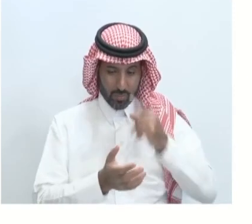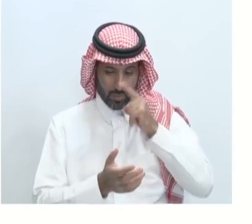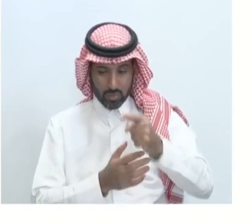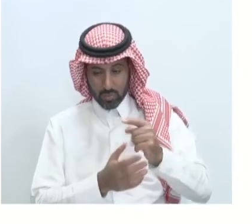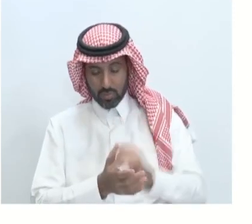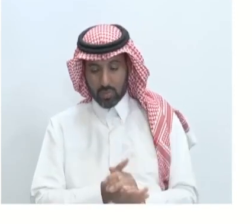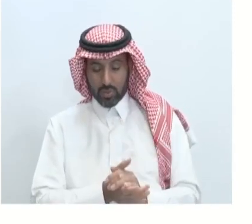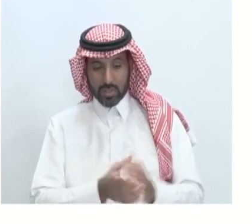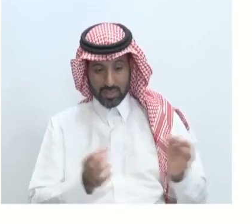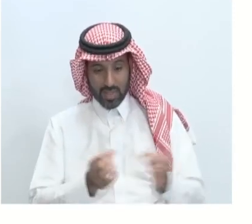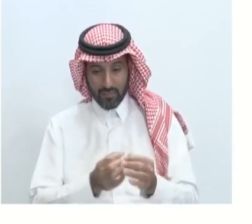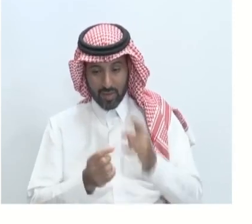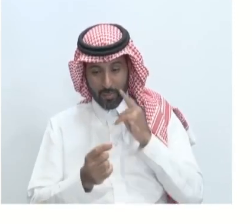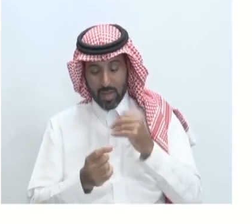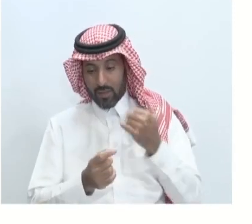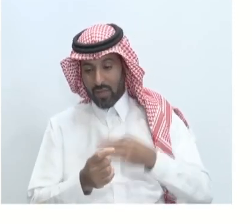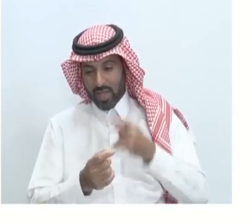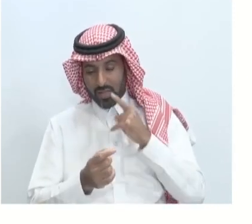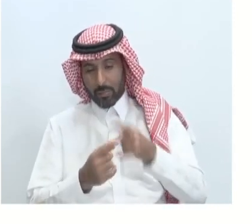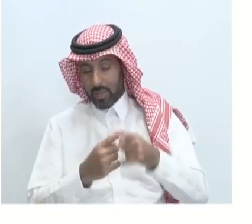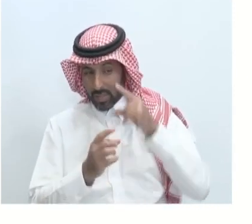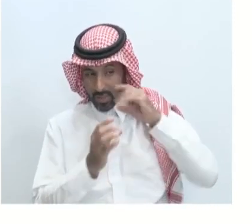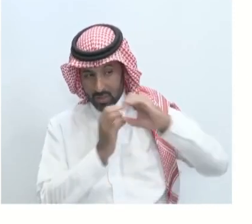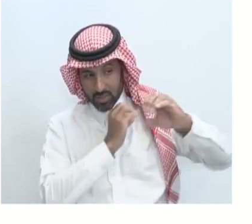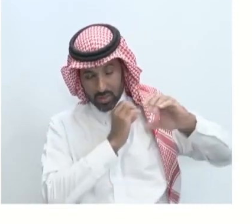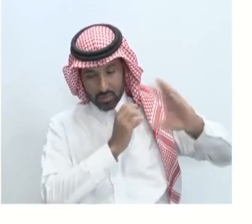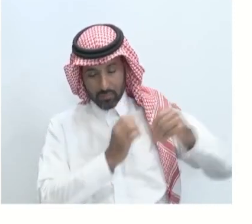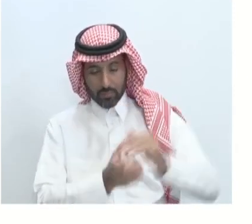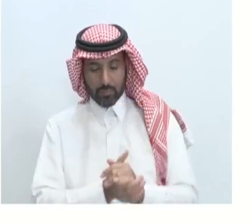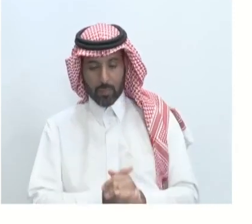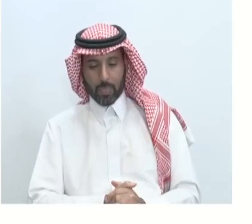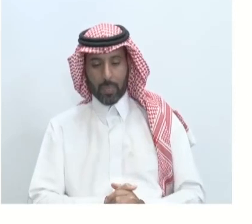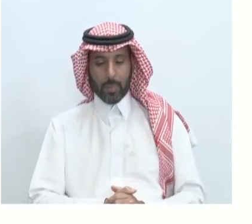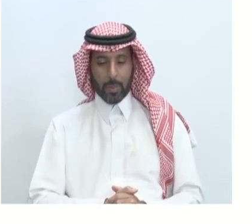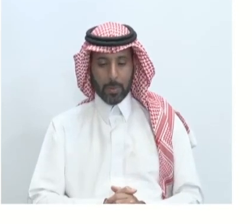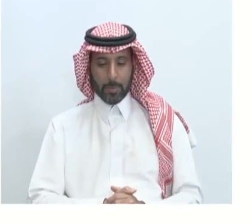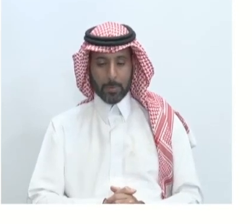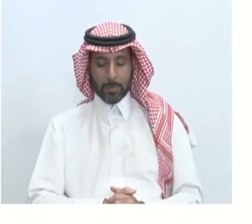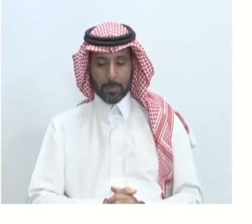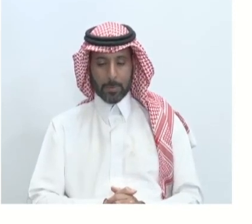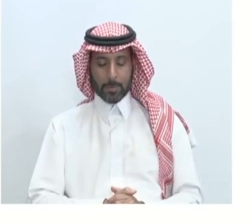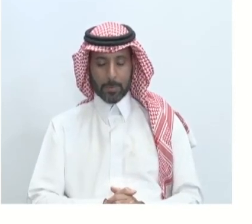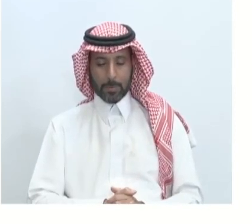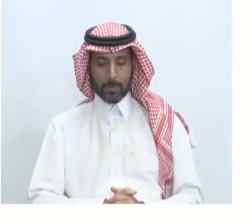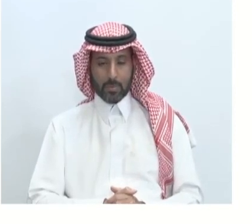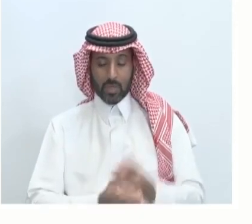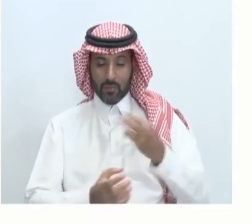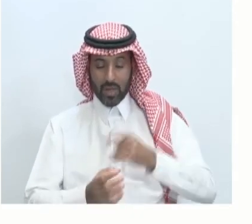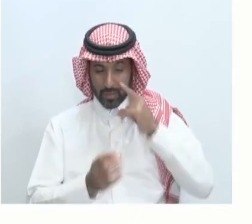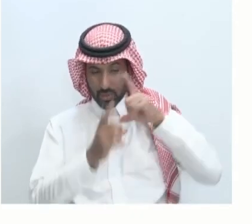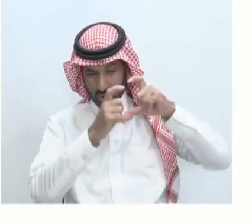بحيث يتفق مع الغرض المستعمل لاجله المنظار فان كان